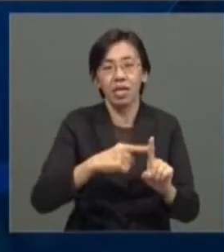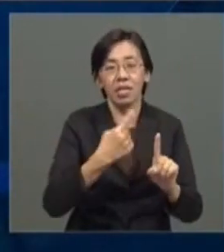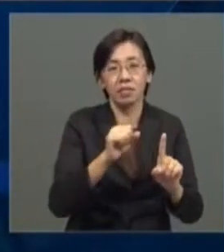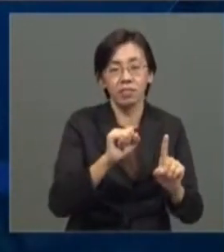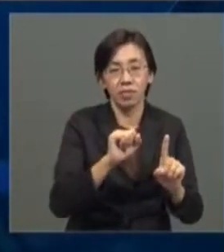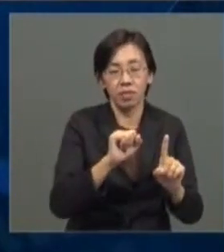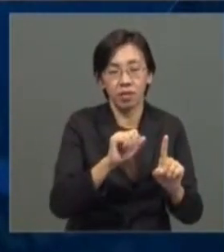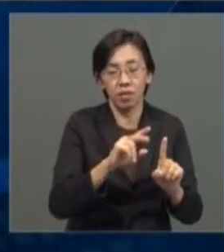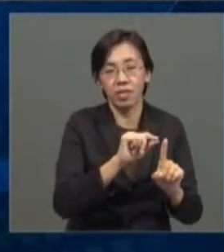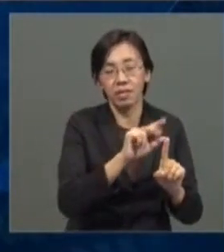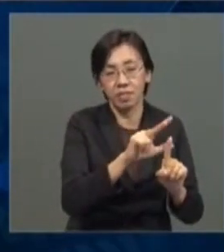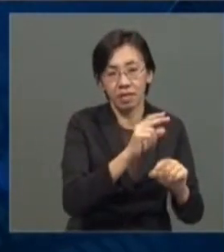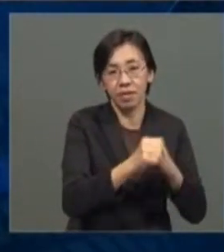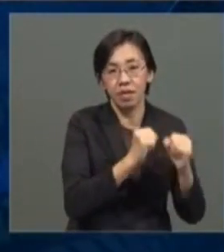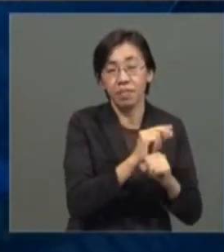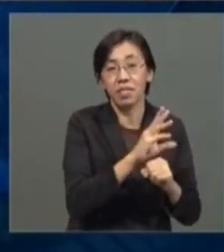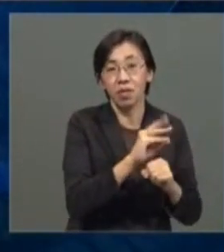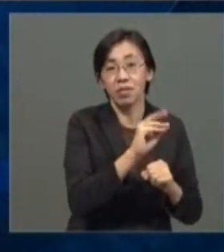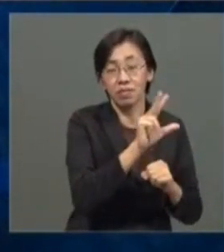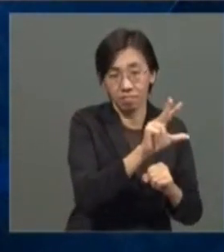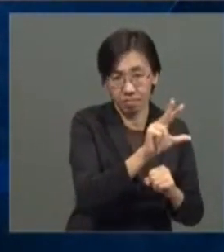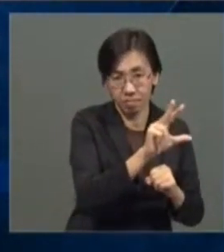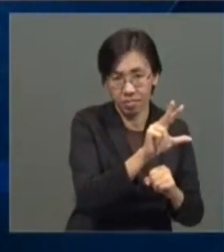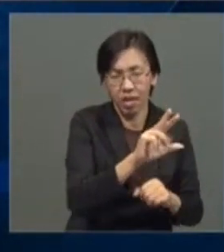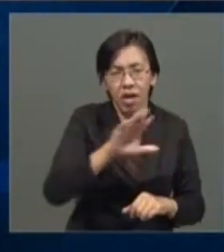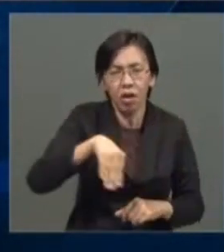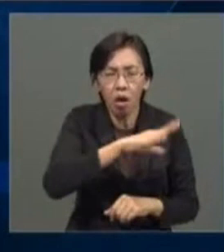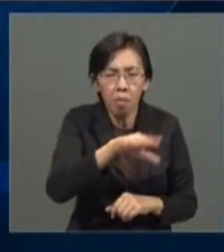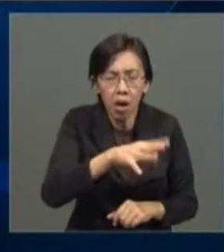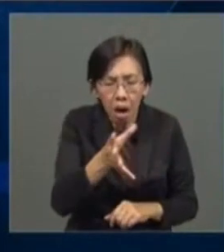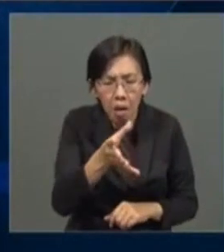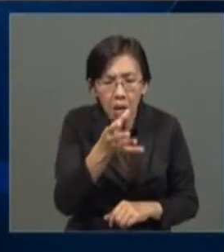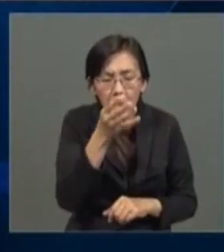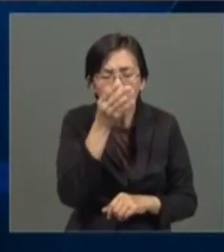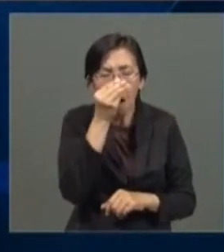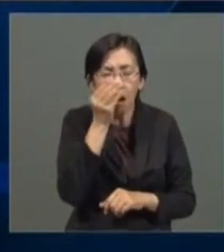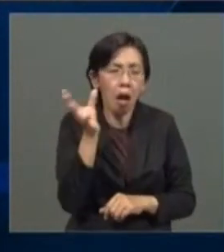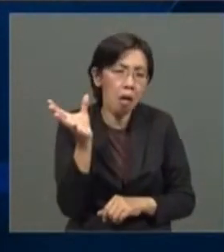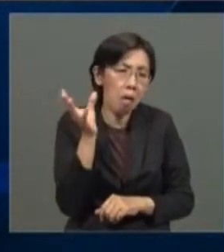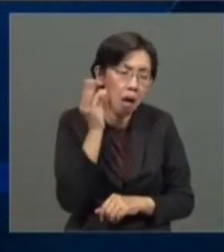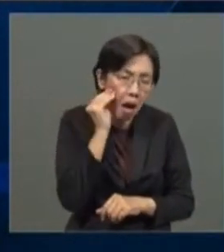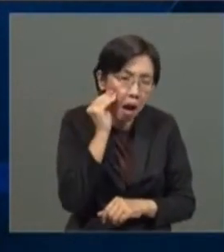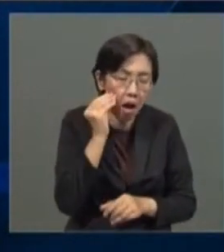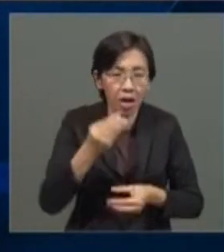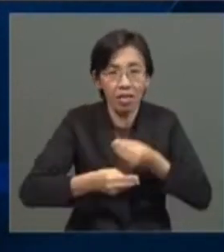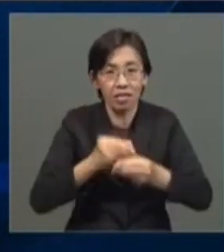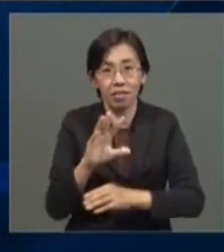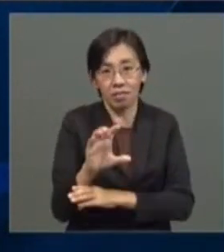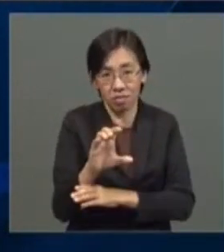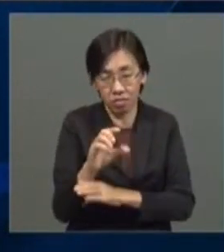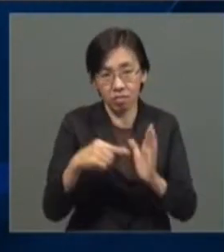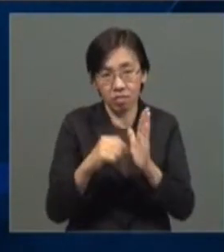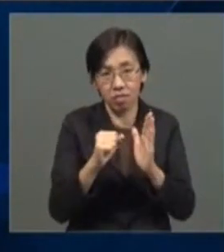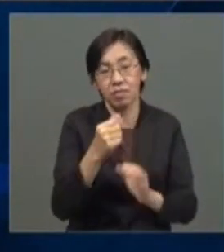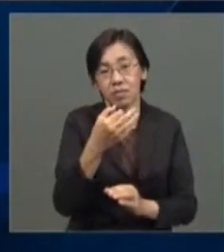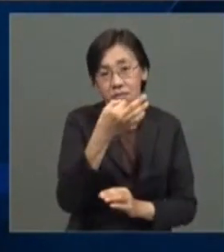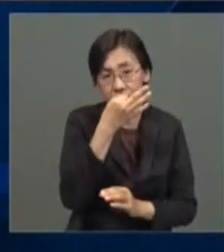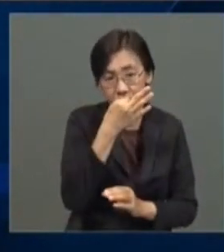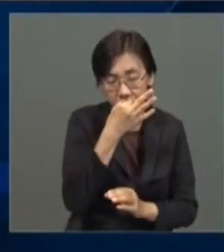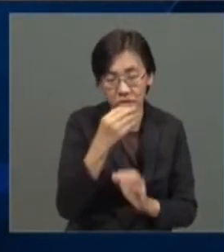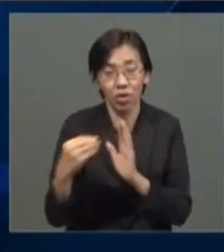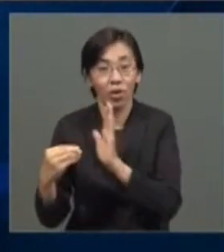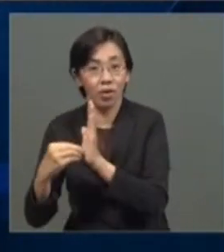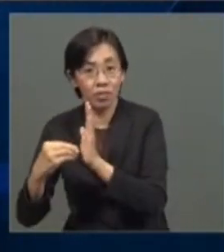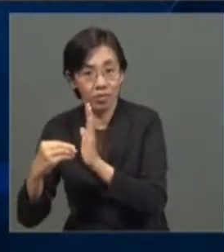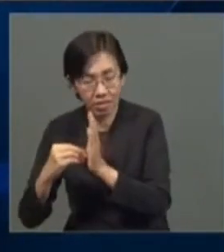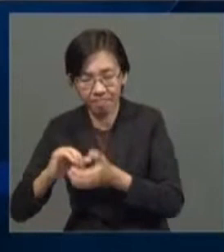62563ที่ผ่านมาที่เราได้ยินการระบาดที่ตลาดกลางกุ้งสมุทรสาครกทม.ร่วม